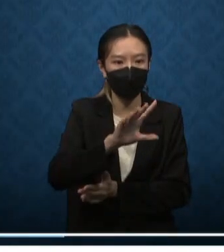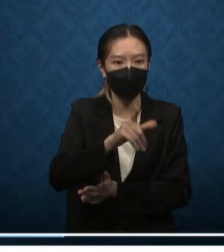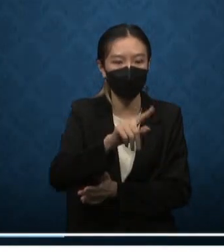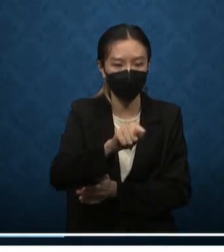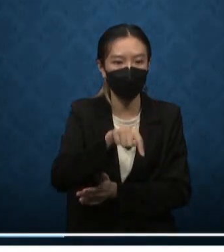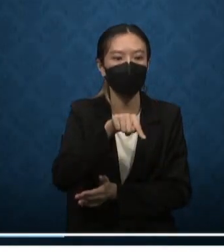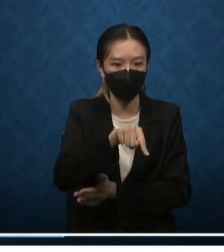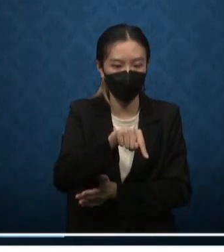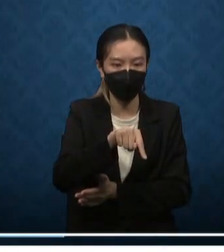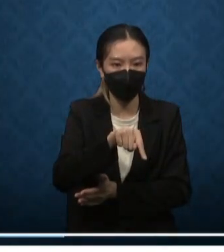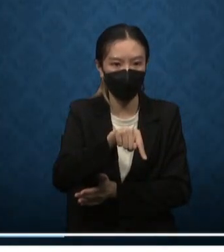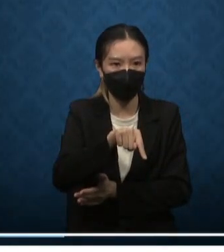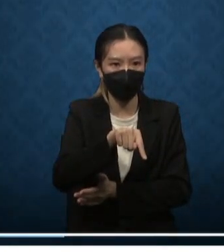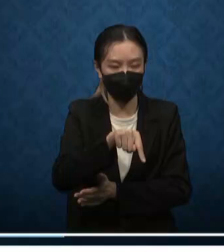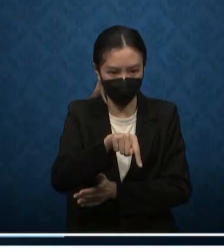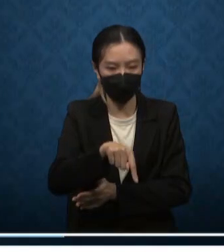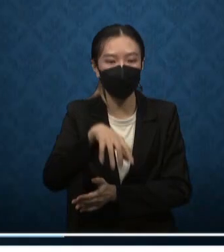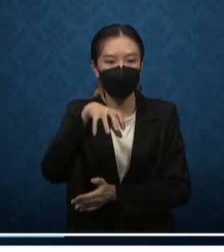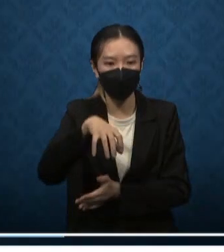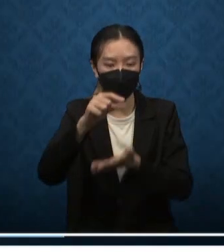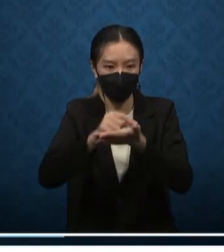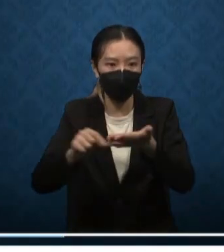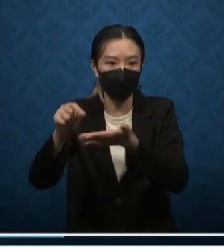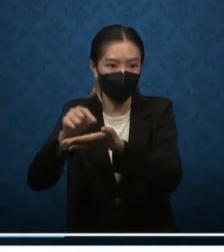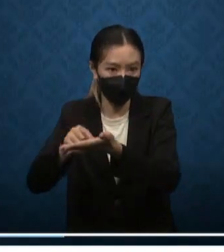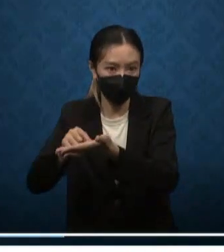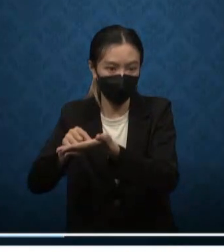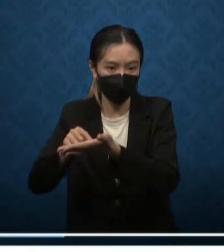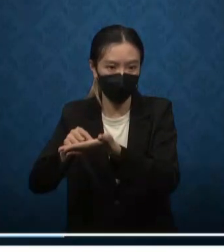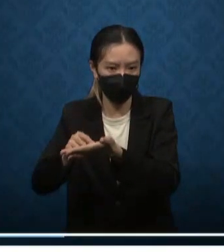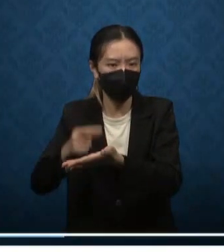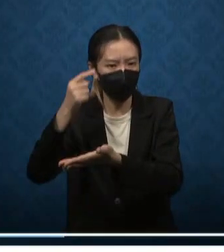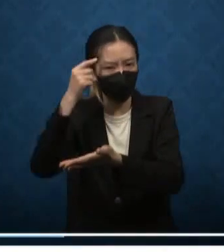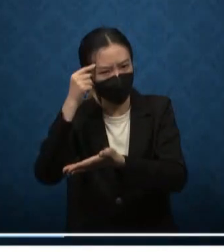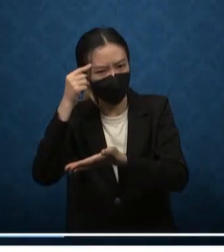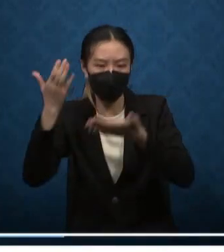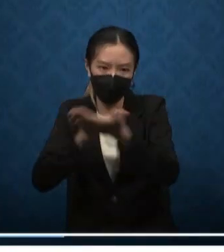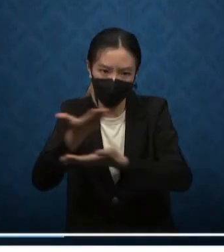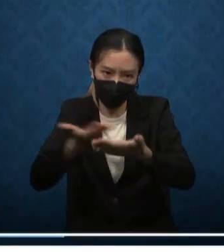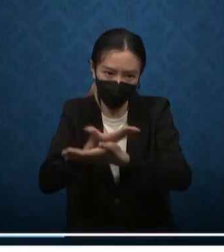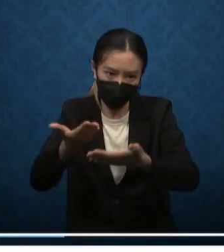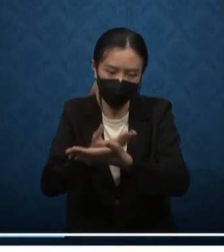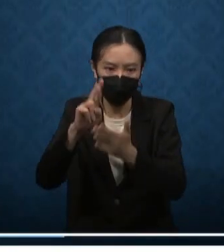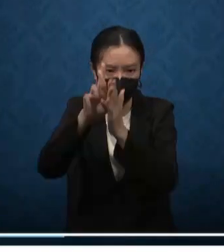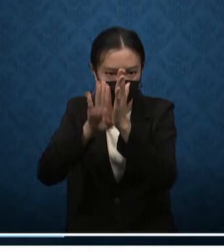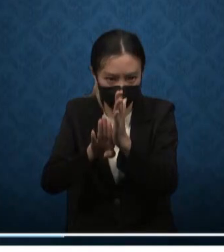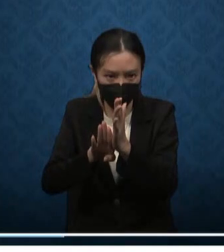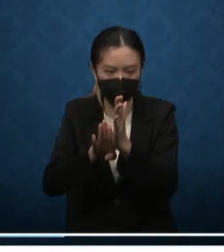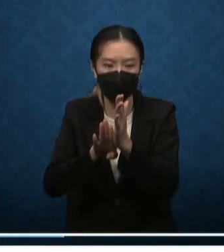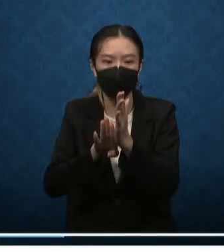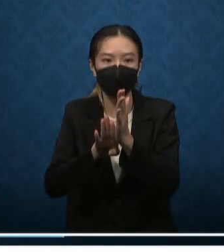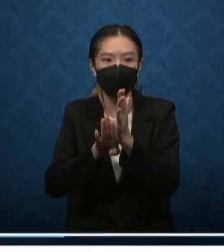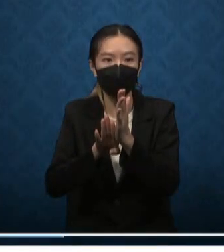สำนักงานคณะกรรมการการเลือกตั้งควรที่จะพิจารณาควรเรื่องของระเบียบของกกตว่าด้วย